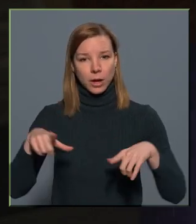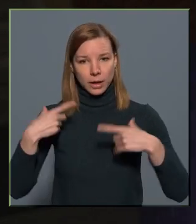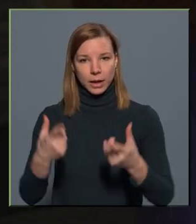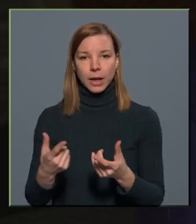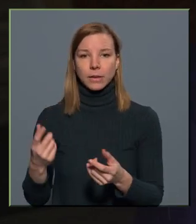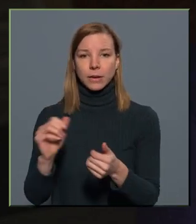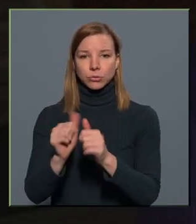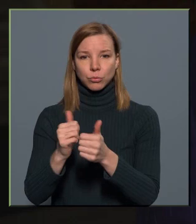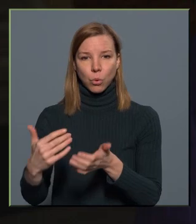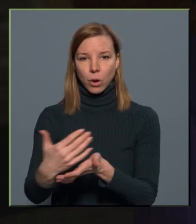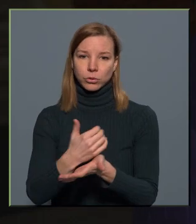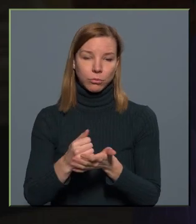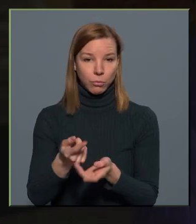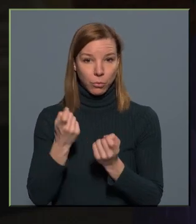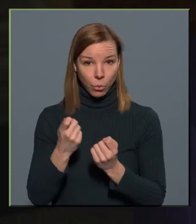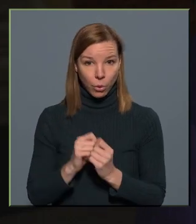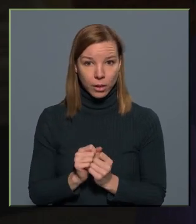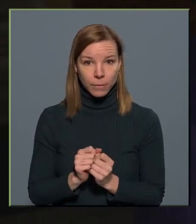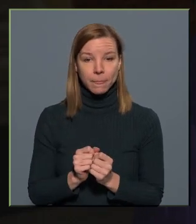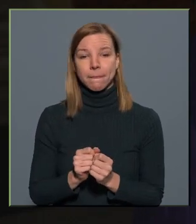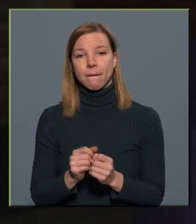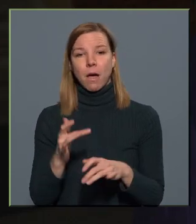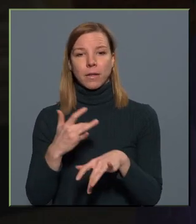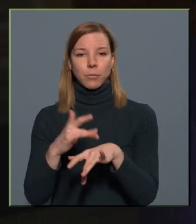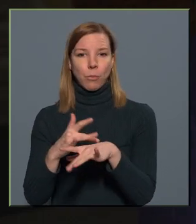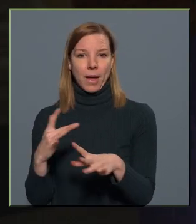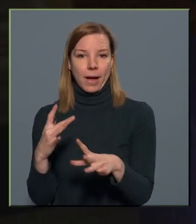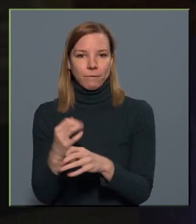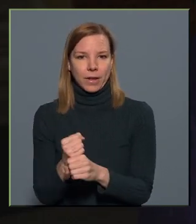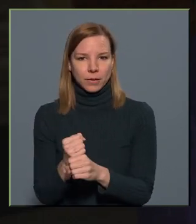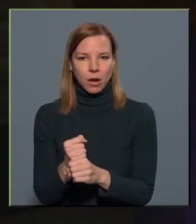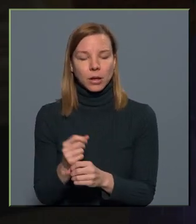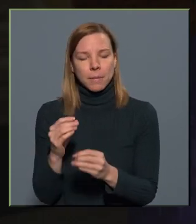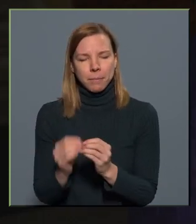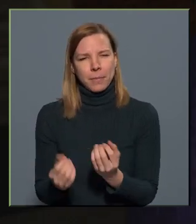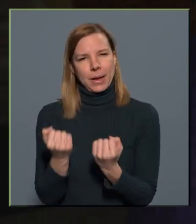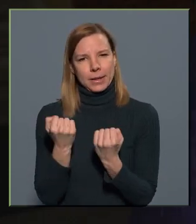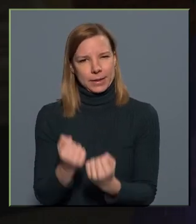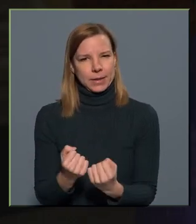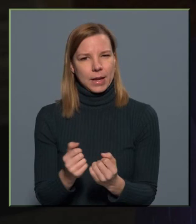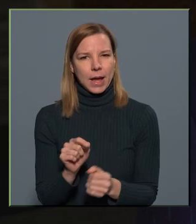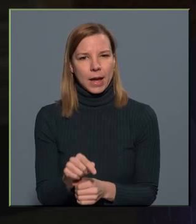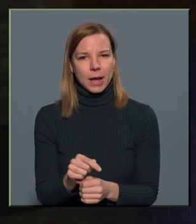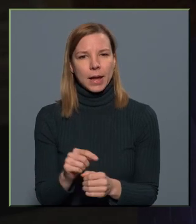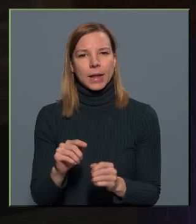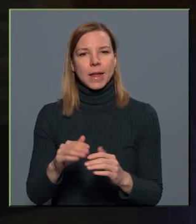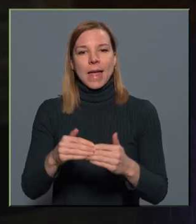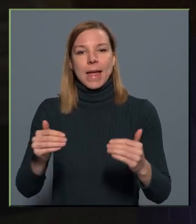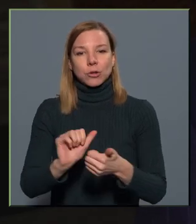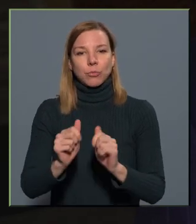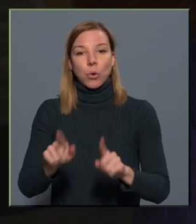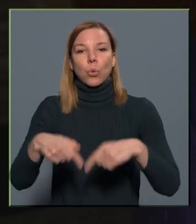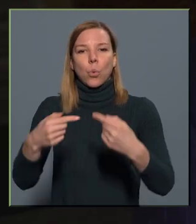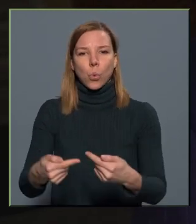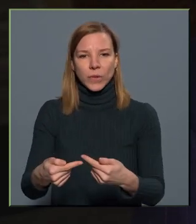hanem egzisztenciálisan is, hát igyekeznek ezt fenntartani, mert azért nagyon nehéz az élsport után a civil